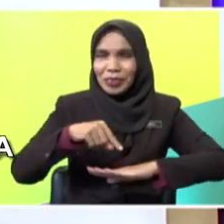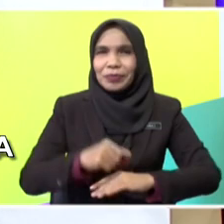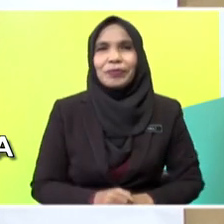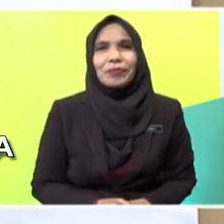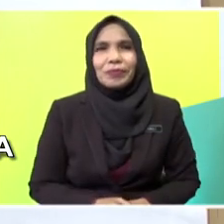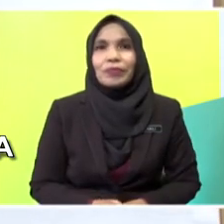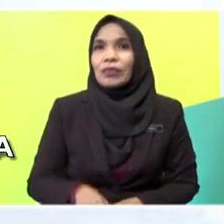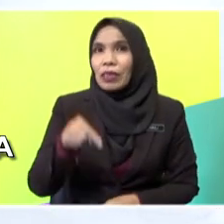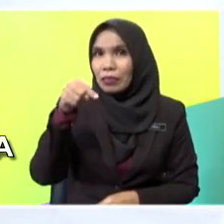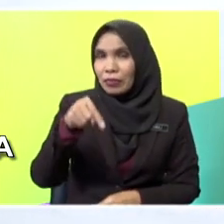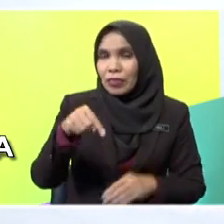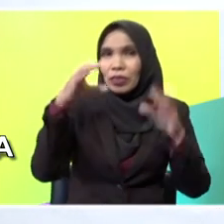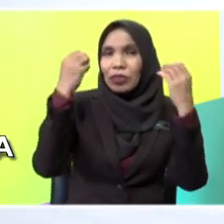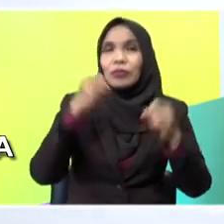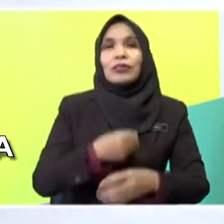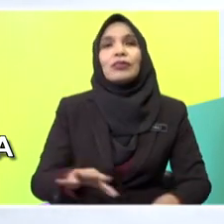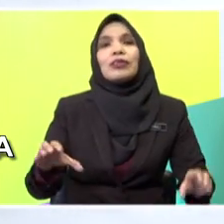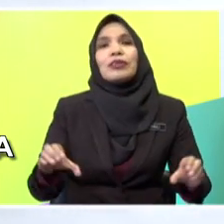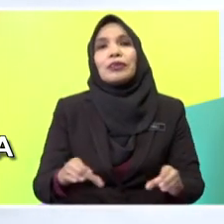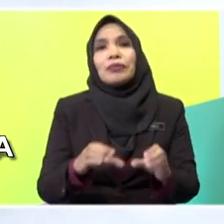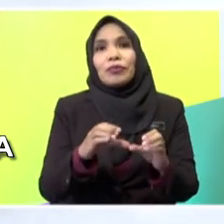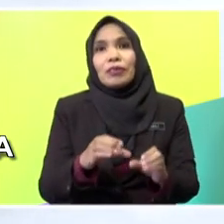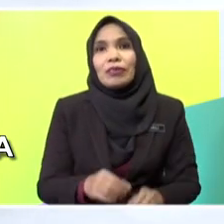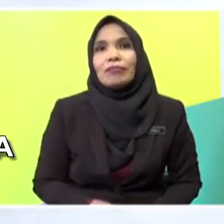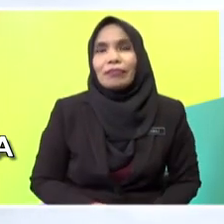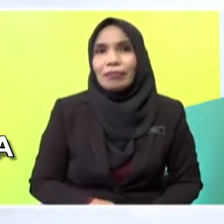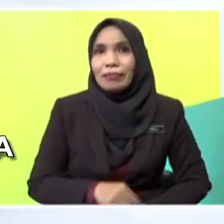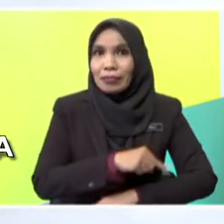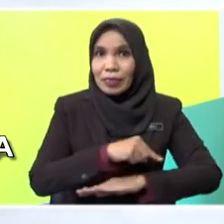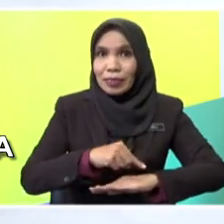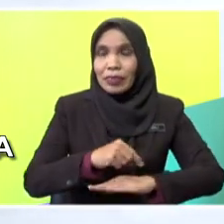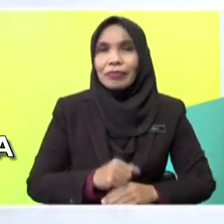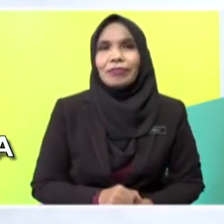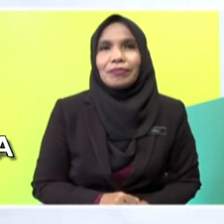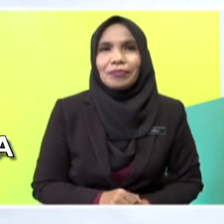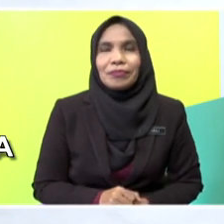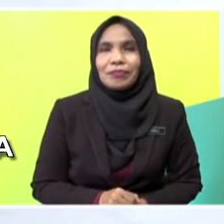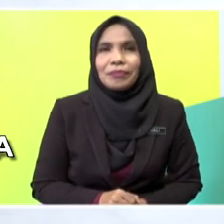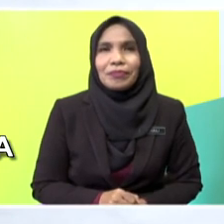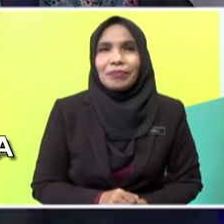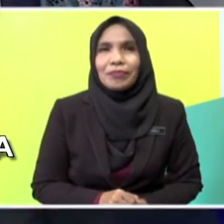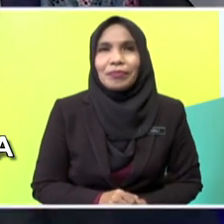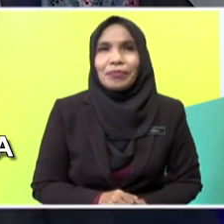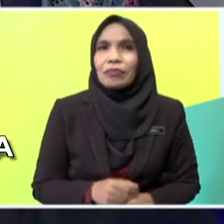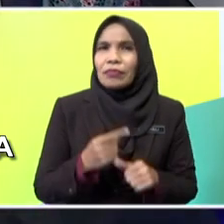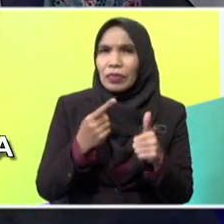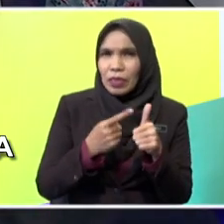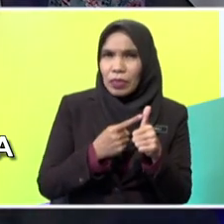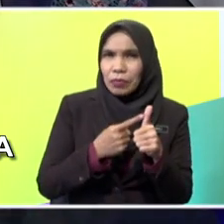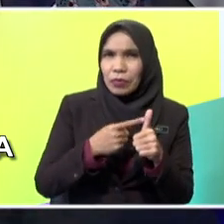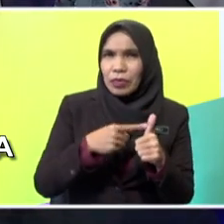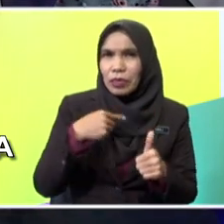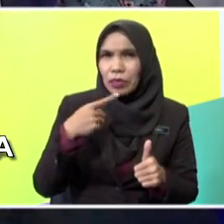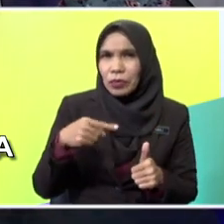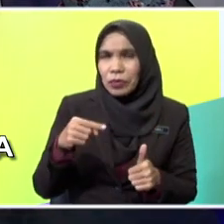garisan asas, menegak dan melintang. Okey. Yang pertama huruf apa kita nak buat? Okey, pertama huruf apa Kak